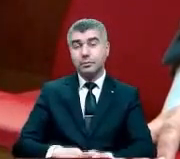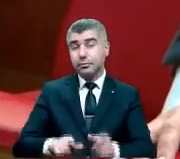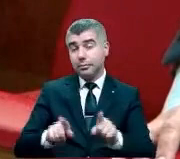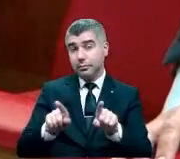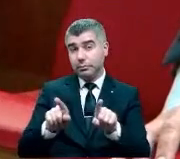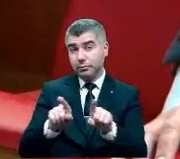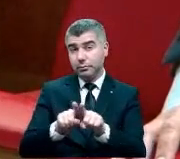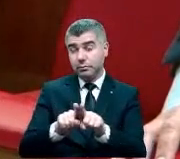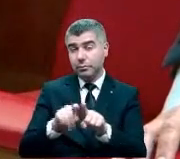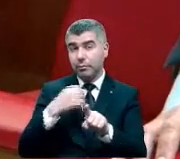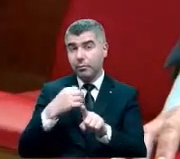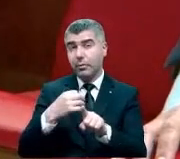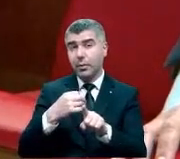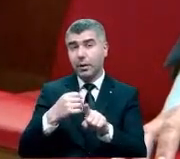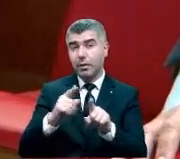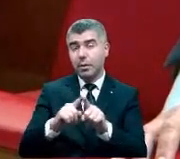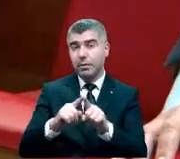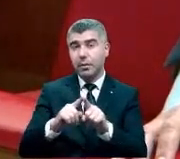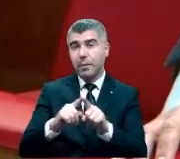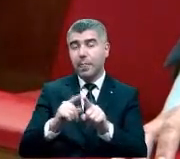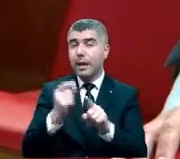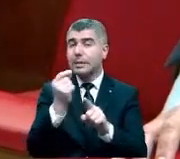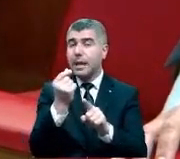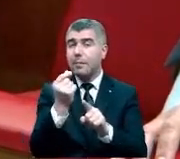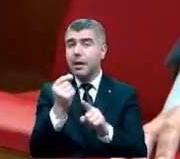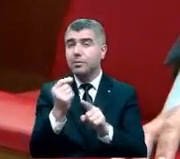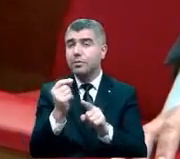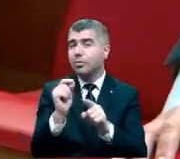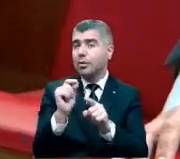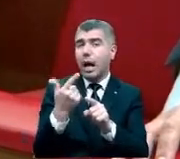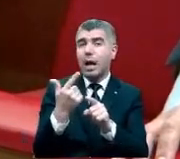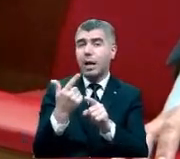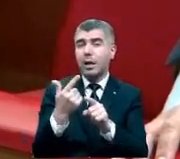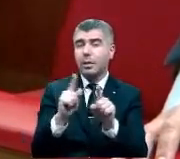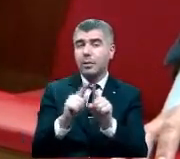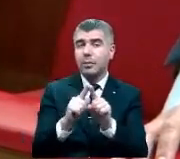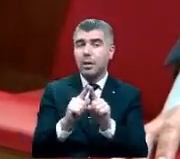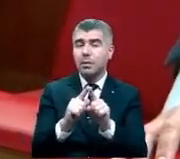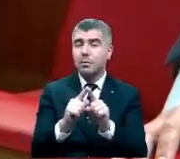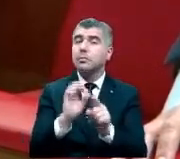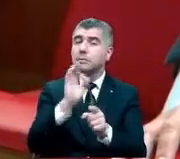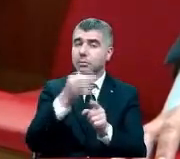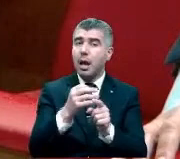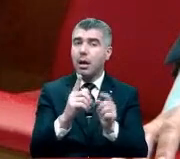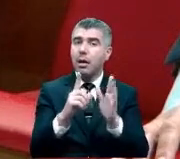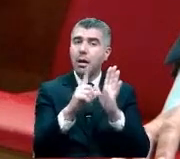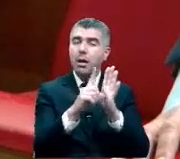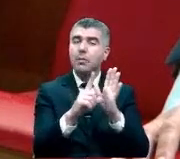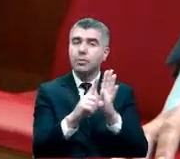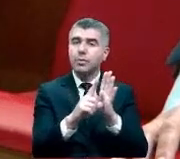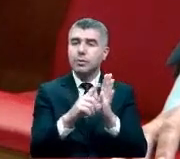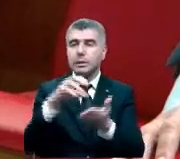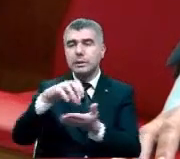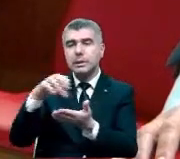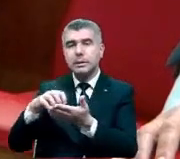بخصوص القضيه ديال التعريفه ديال هذا النقل هذا، كيف تتعرفوه راه مأثر